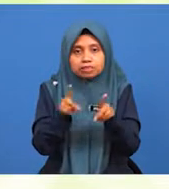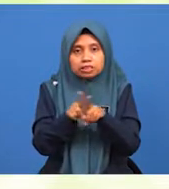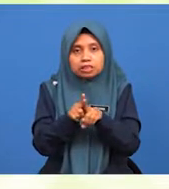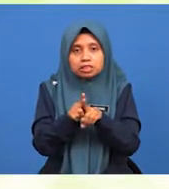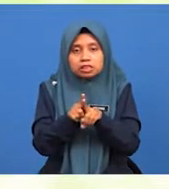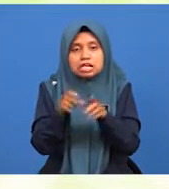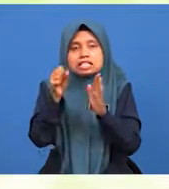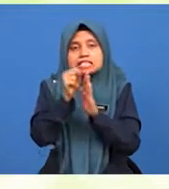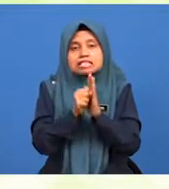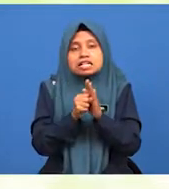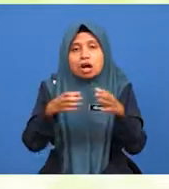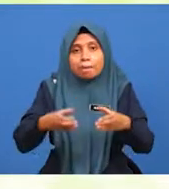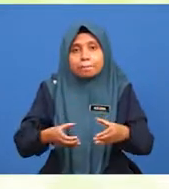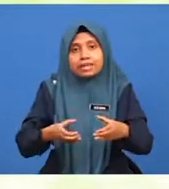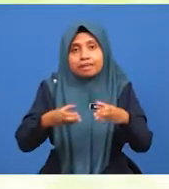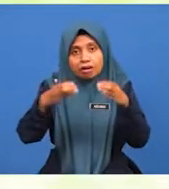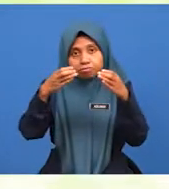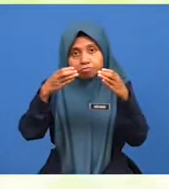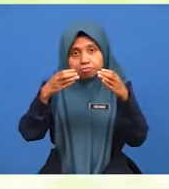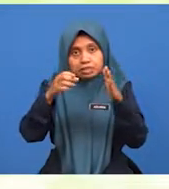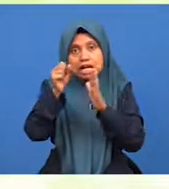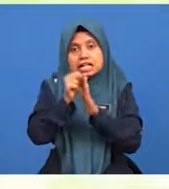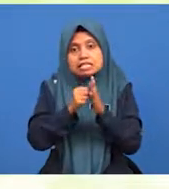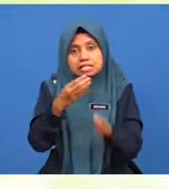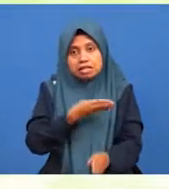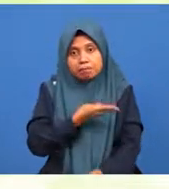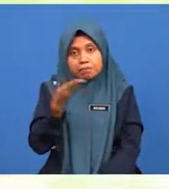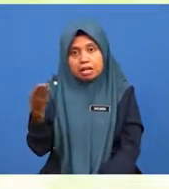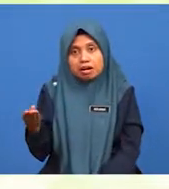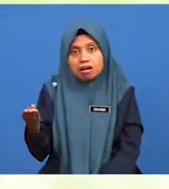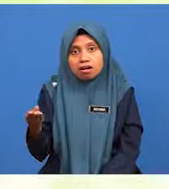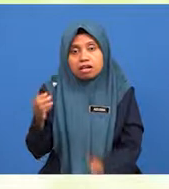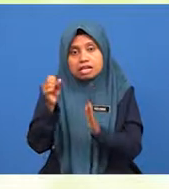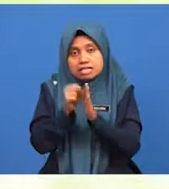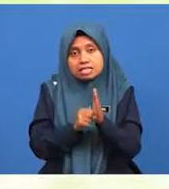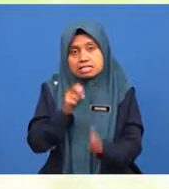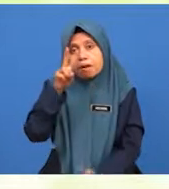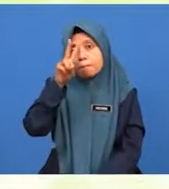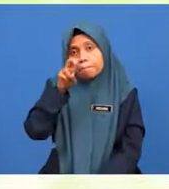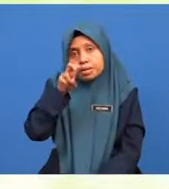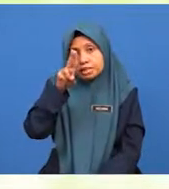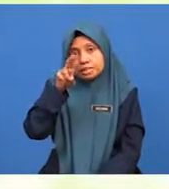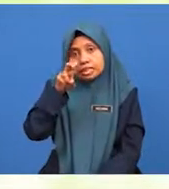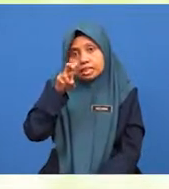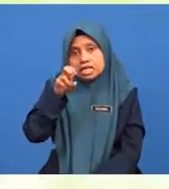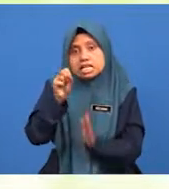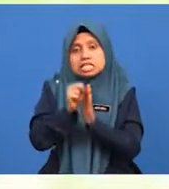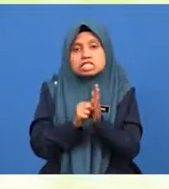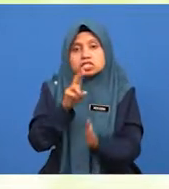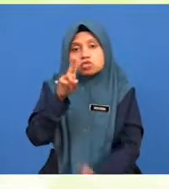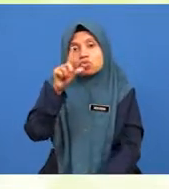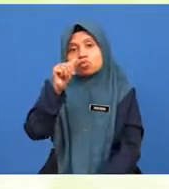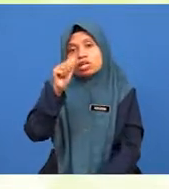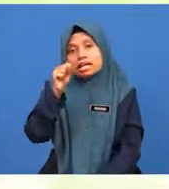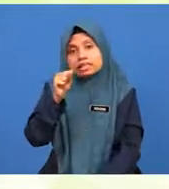Penjodoh bilangan ialah sebatang, sebilah, sepasang dan